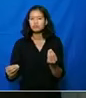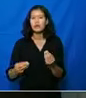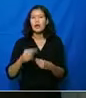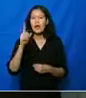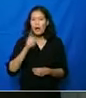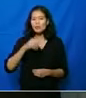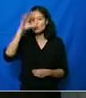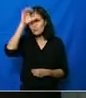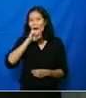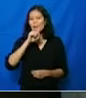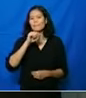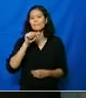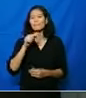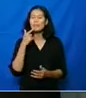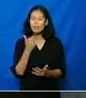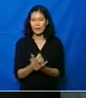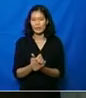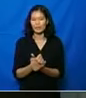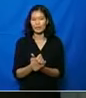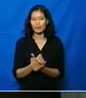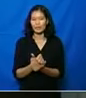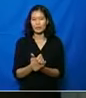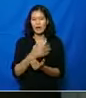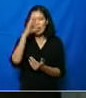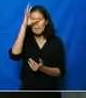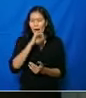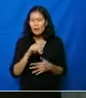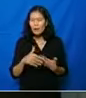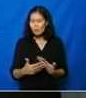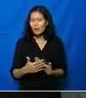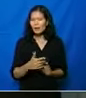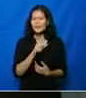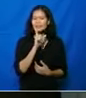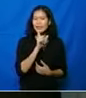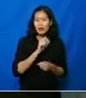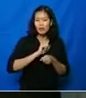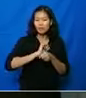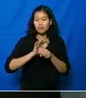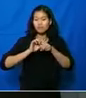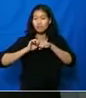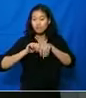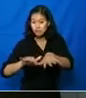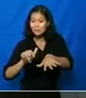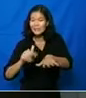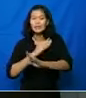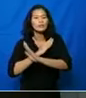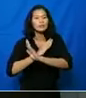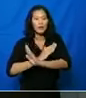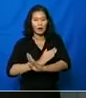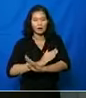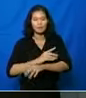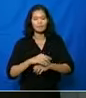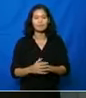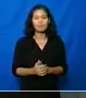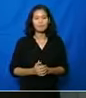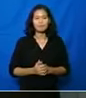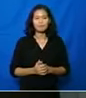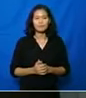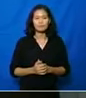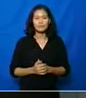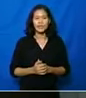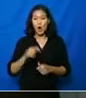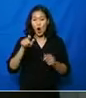memahami bagaimana cara mencegah penularan dan secara